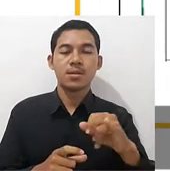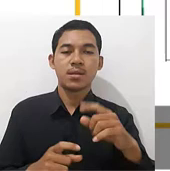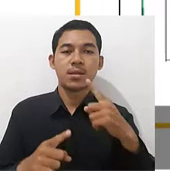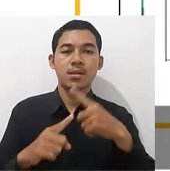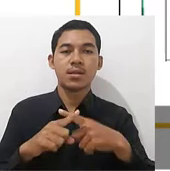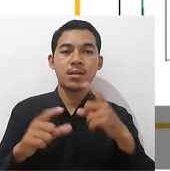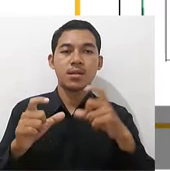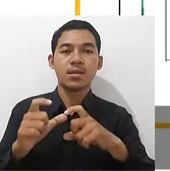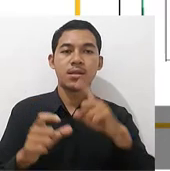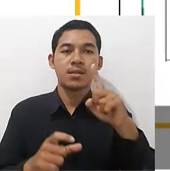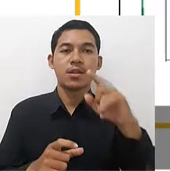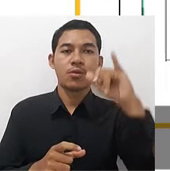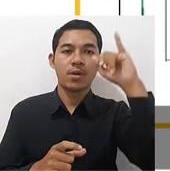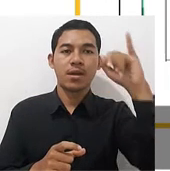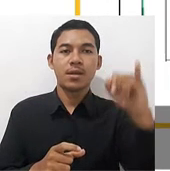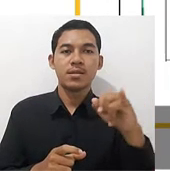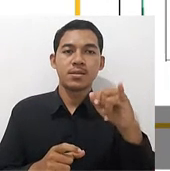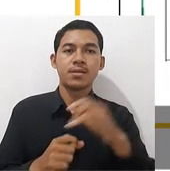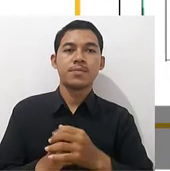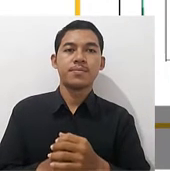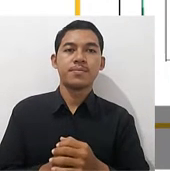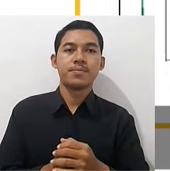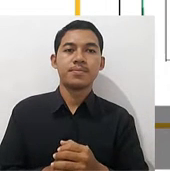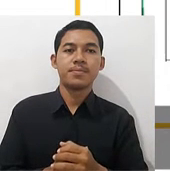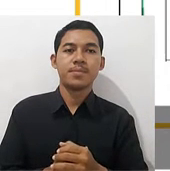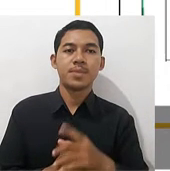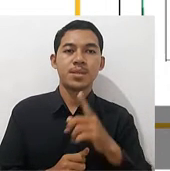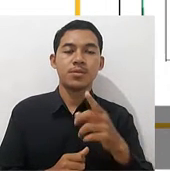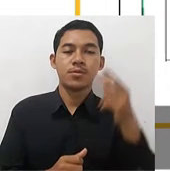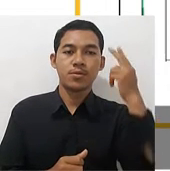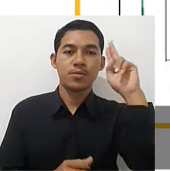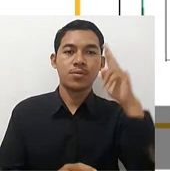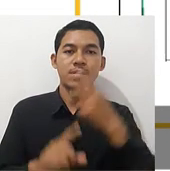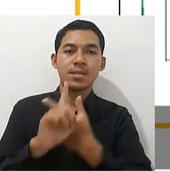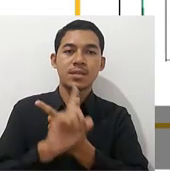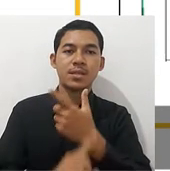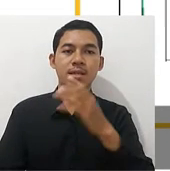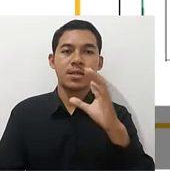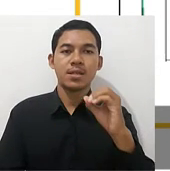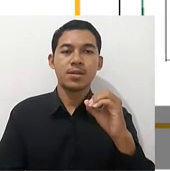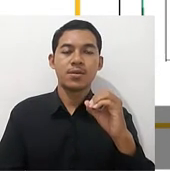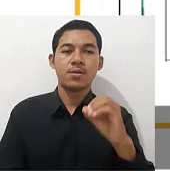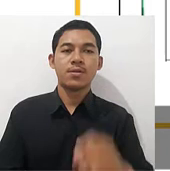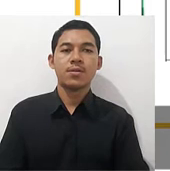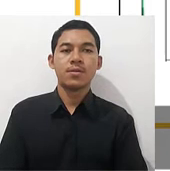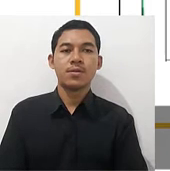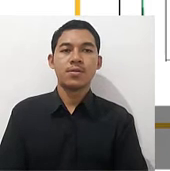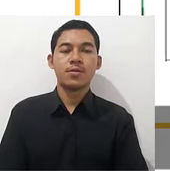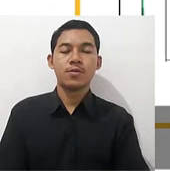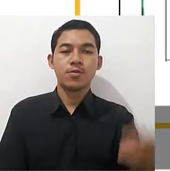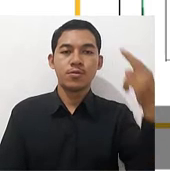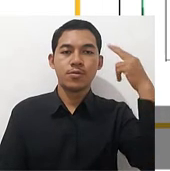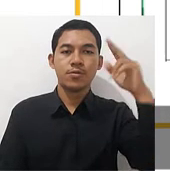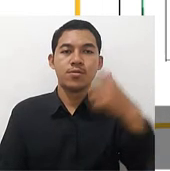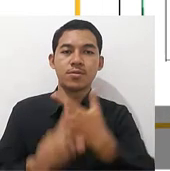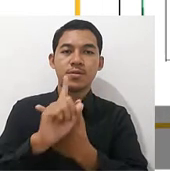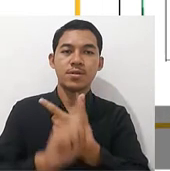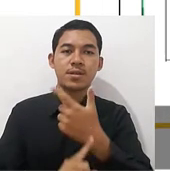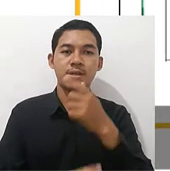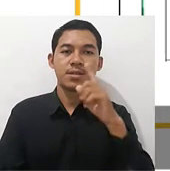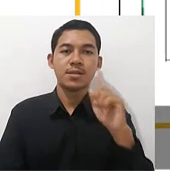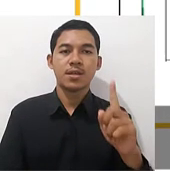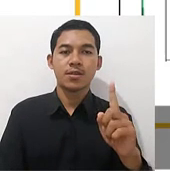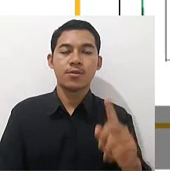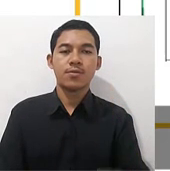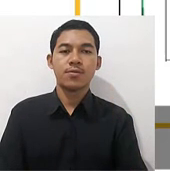dengan S1 aksen. Nah, itu untuk Y0-nya. Nah, terus buat Y1-nya, kita